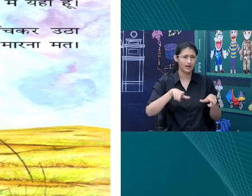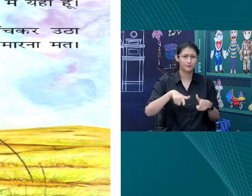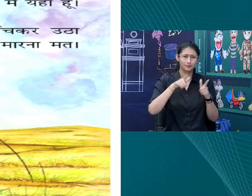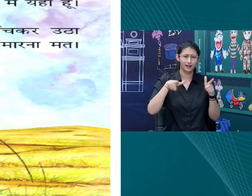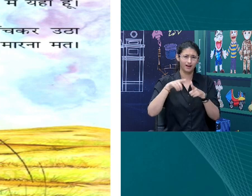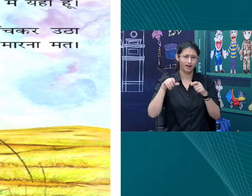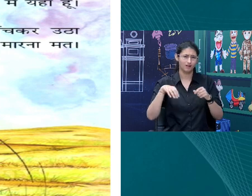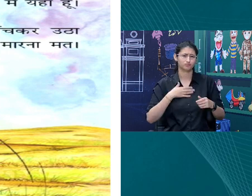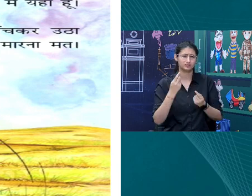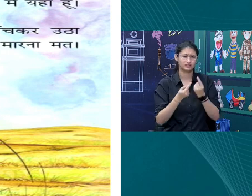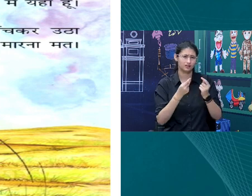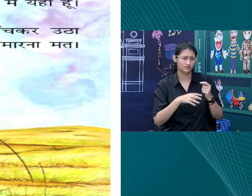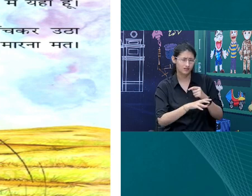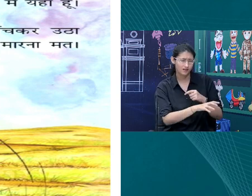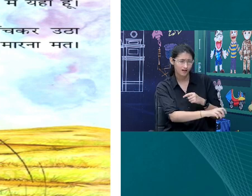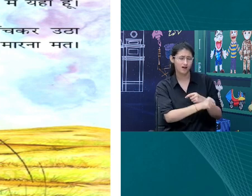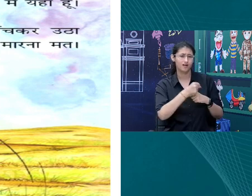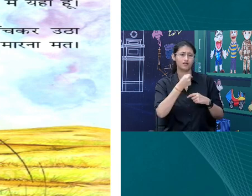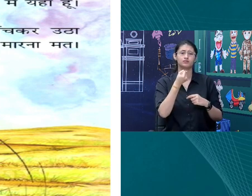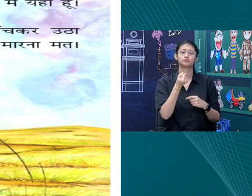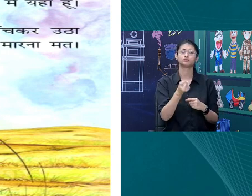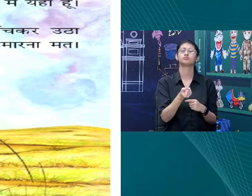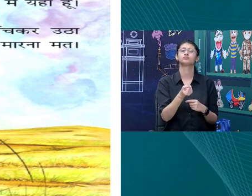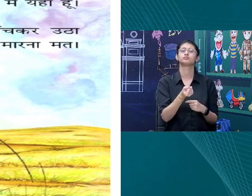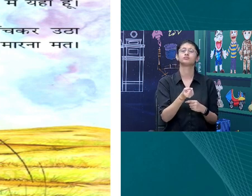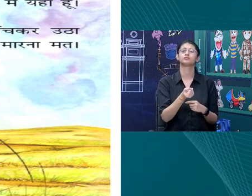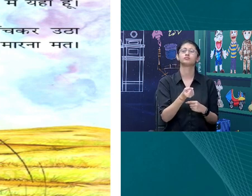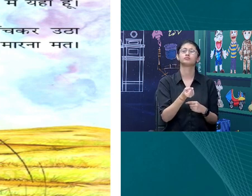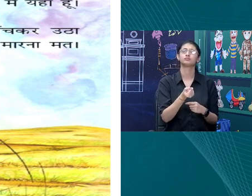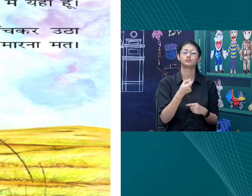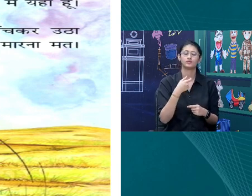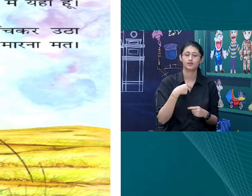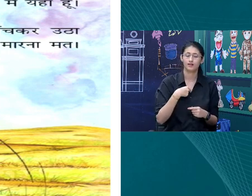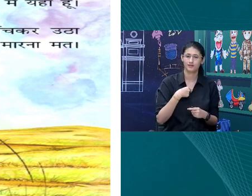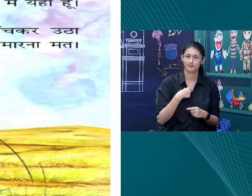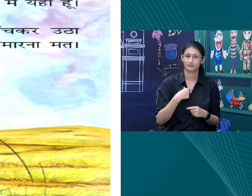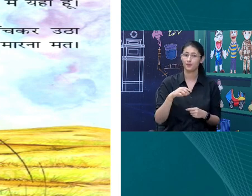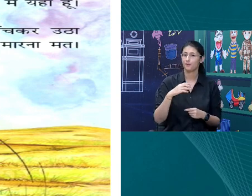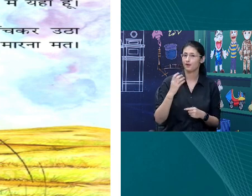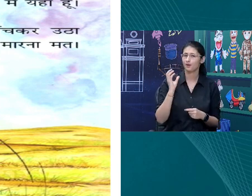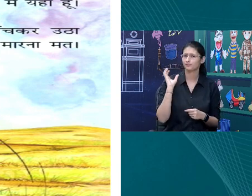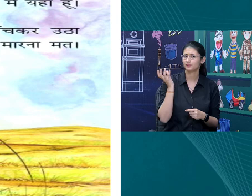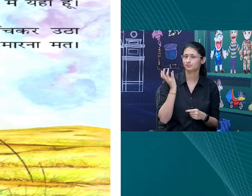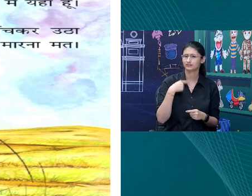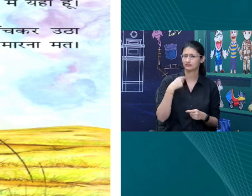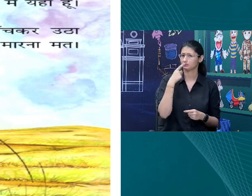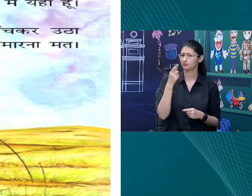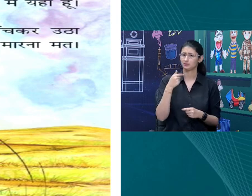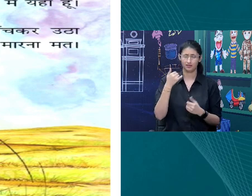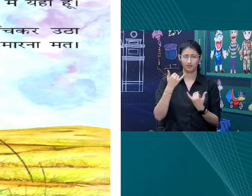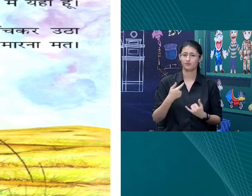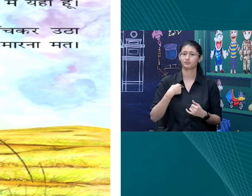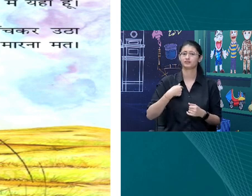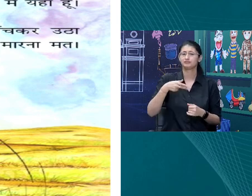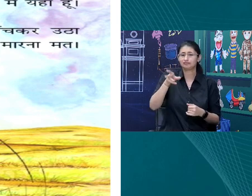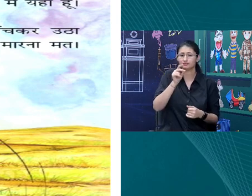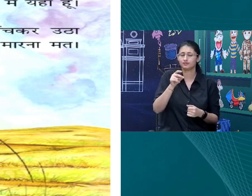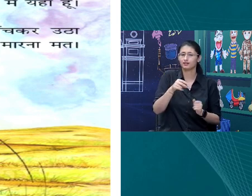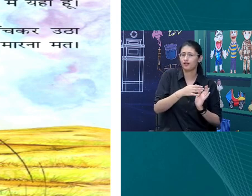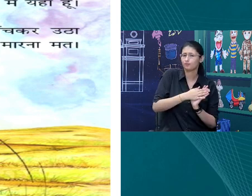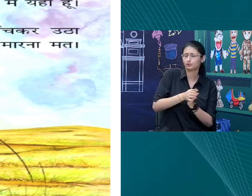गेंद ने कहा देखो अब मुझे मारना मत तो राहुल जी यह थी हमारी